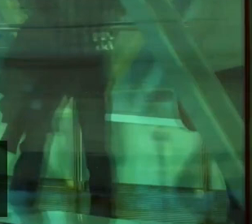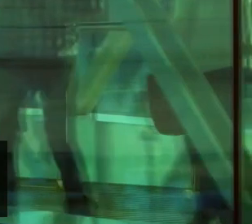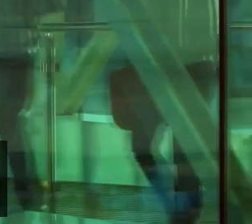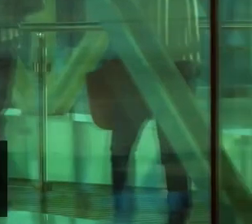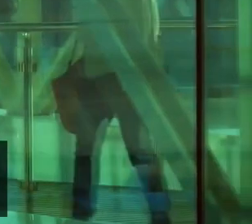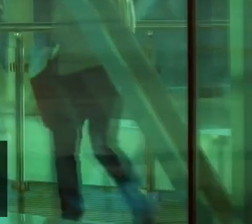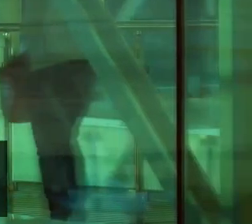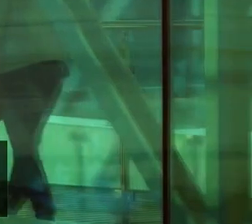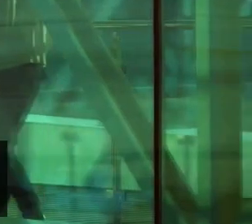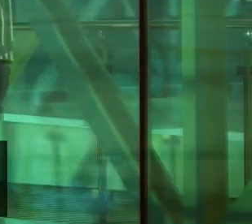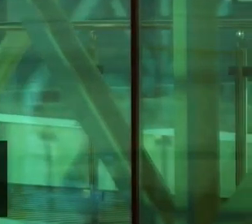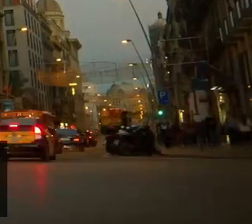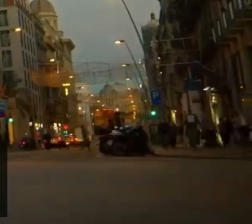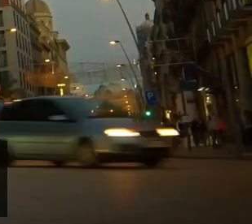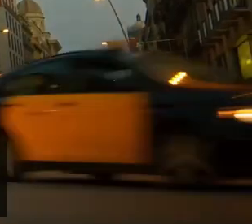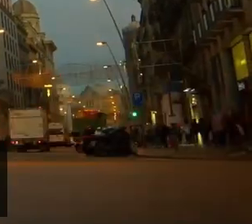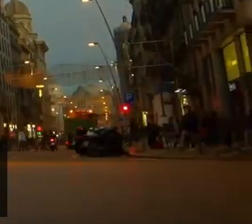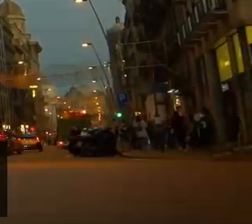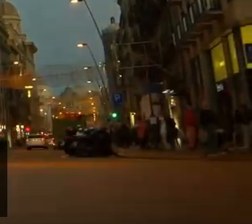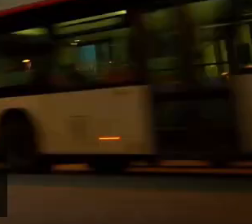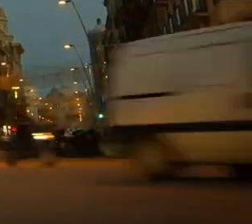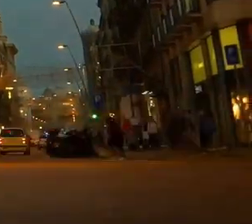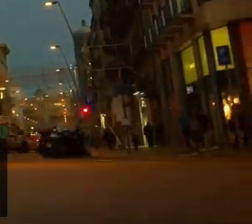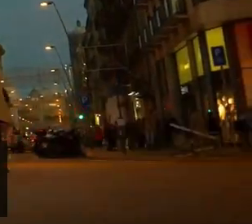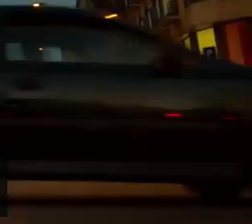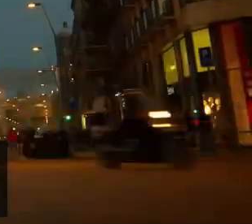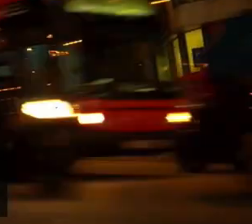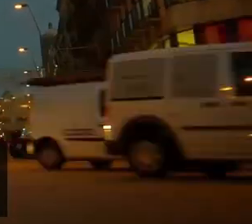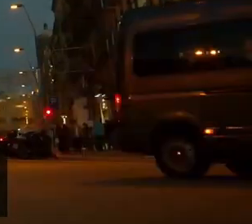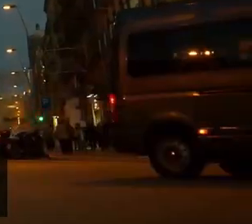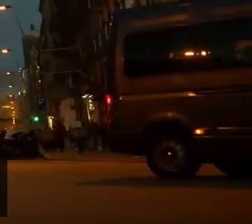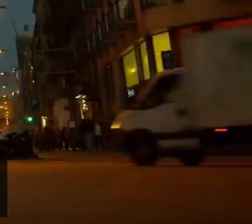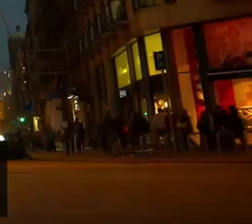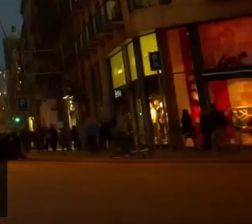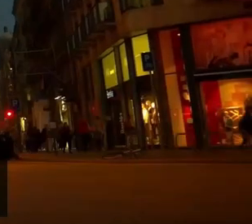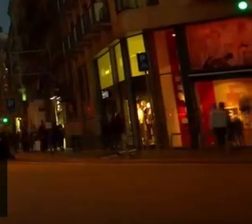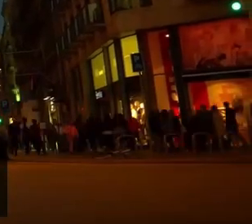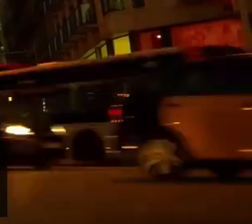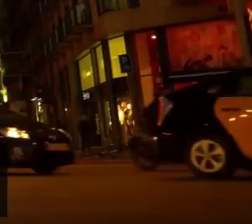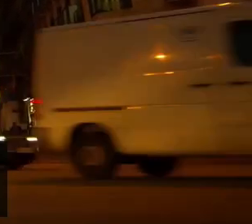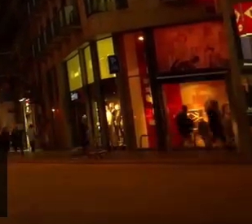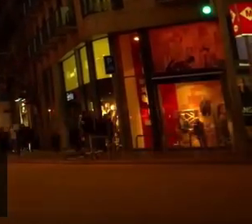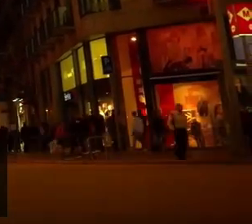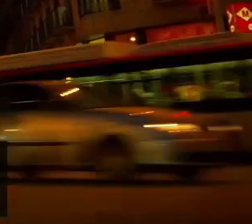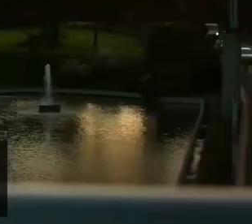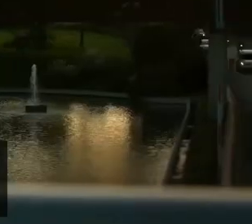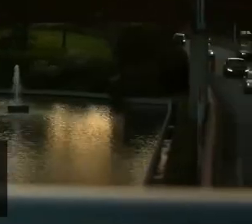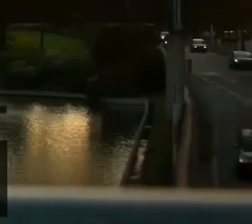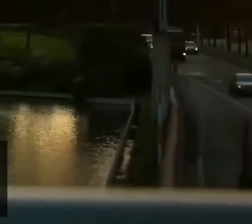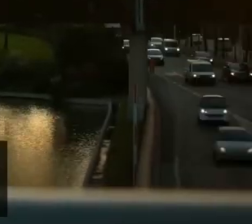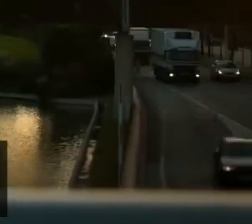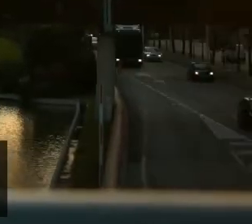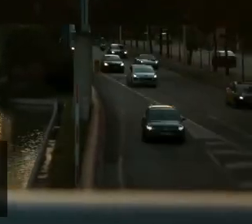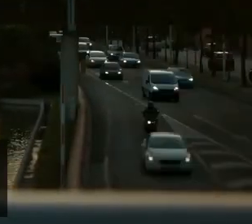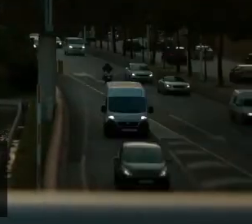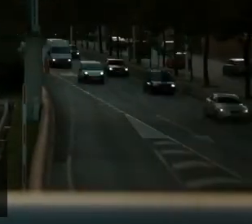l'emergència climàtica que encara també patim i que seguirem patint. Per tant, aquest projecte, aquesta designació